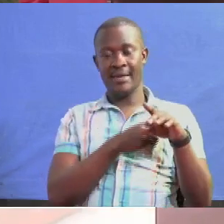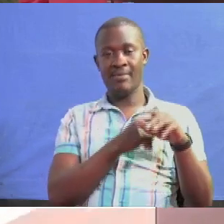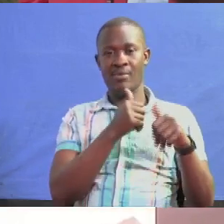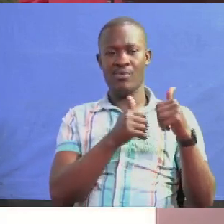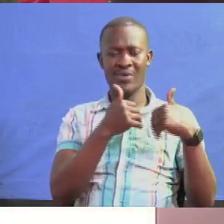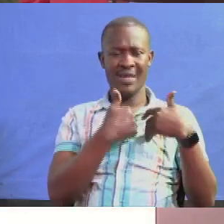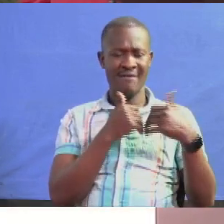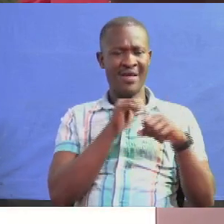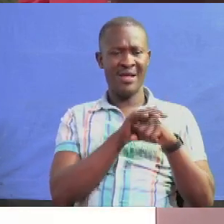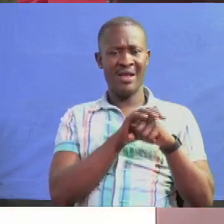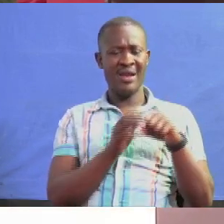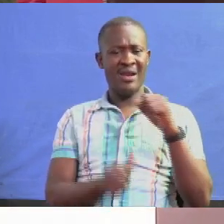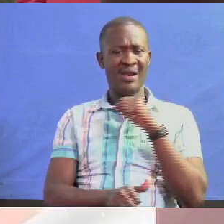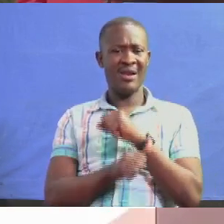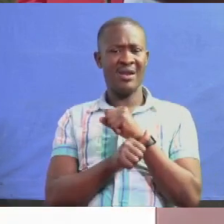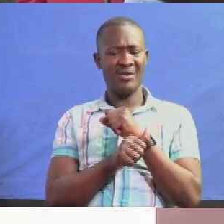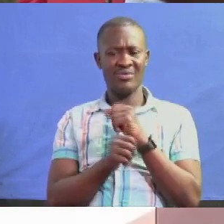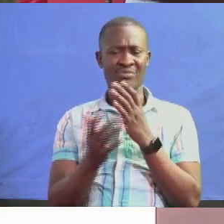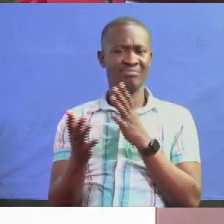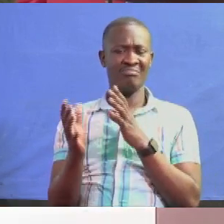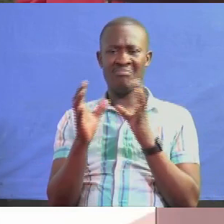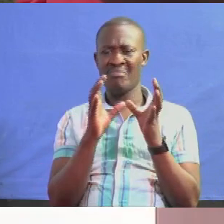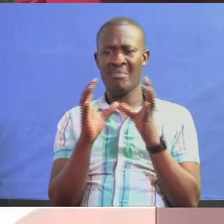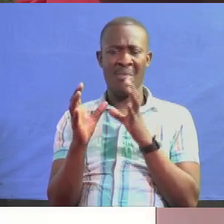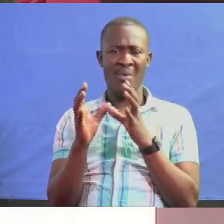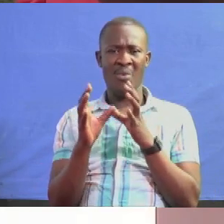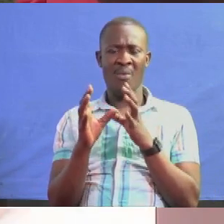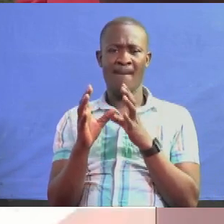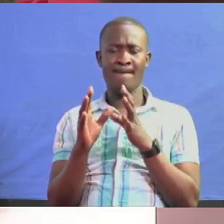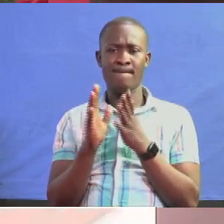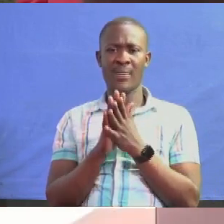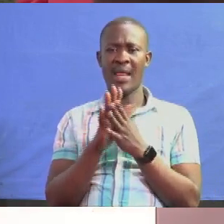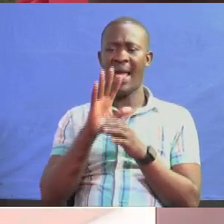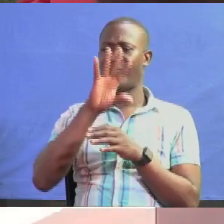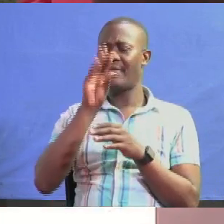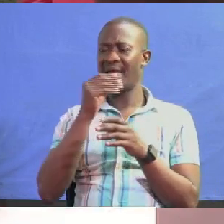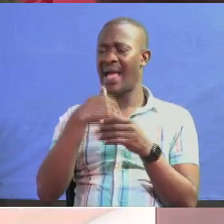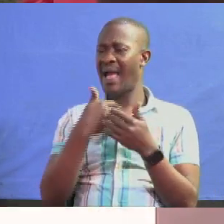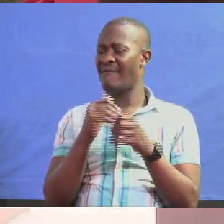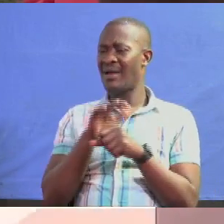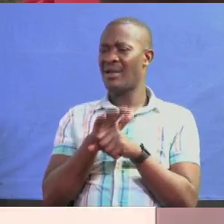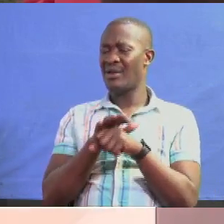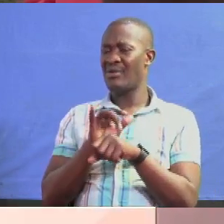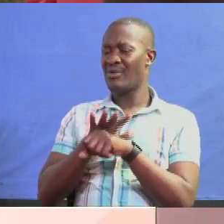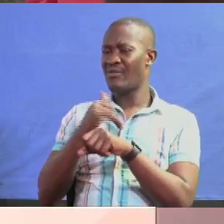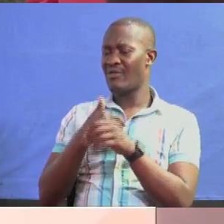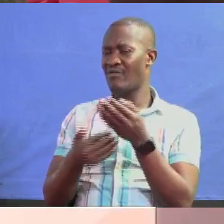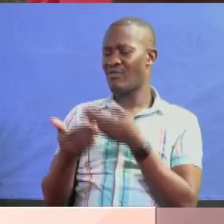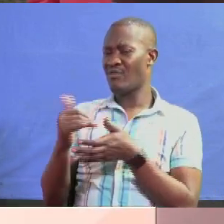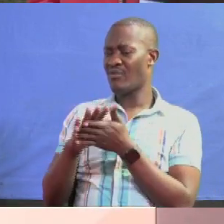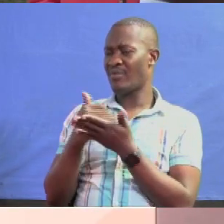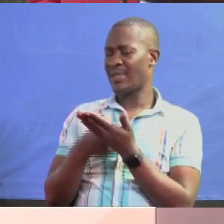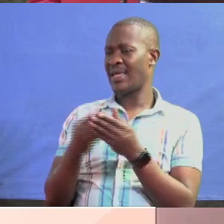tuna hatari ya mabadiliko ya tabia nchi, na kwa bara la Afrika limeathirika zaidi, hata kama tumechangia kiasi